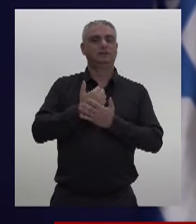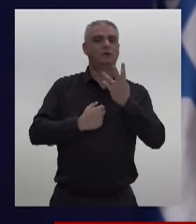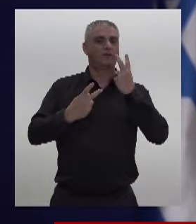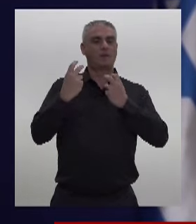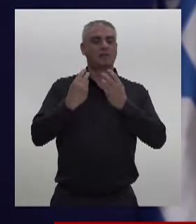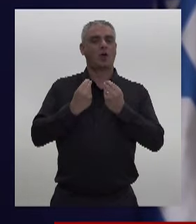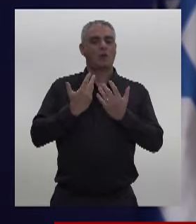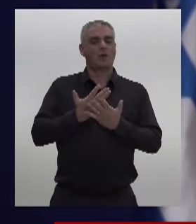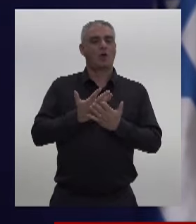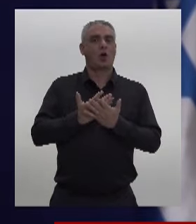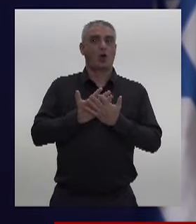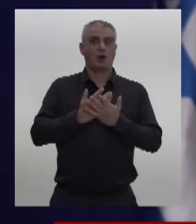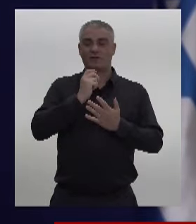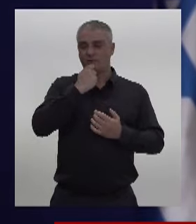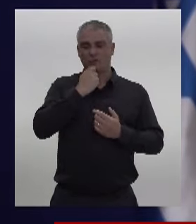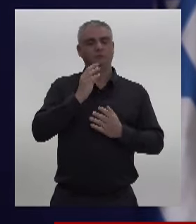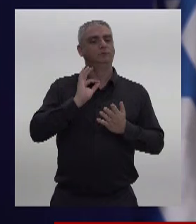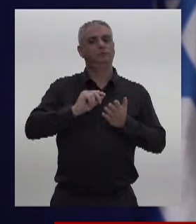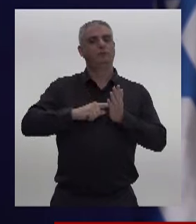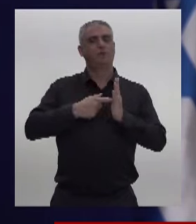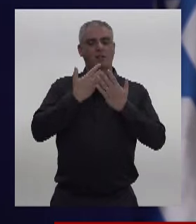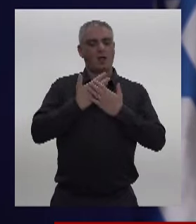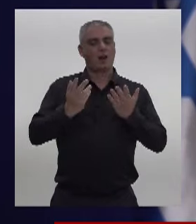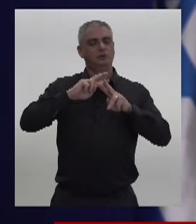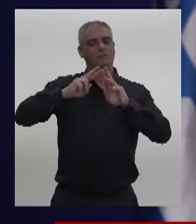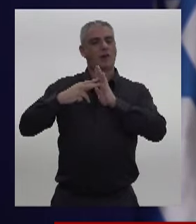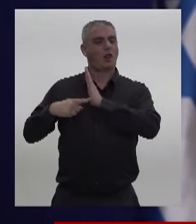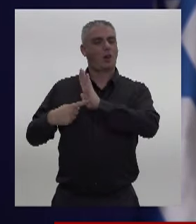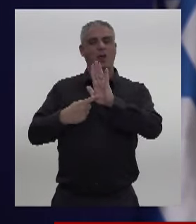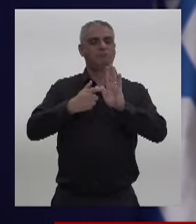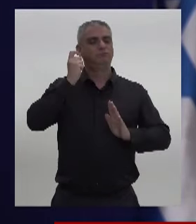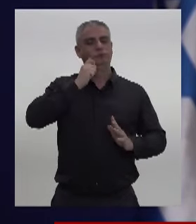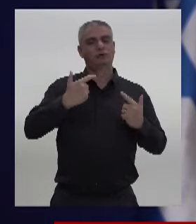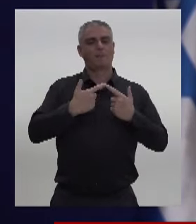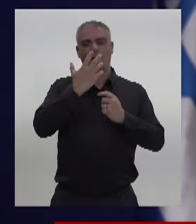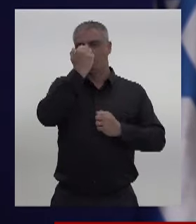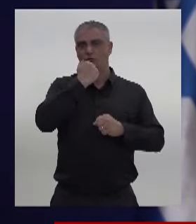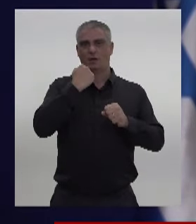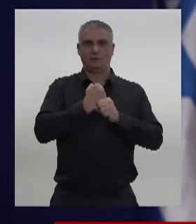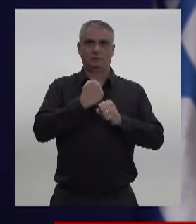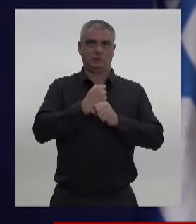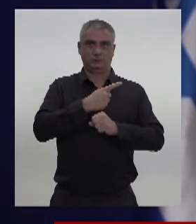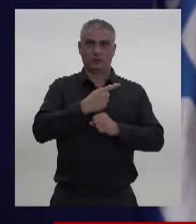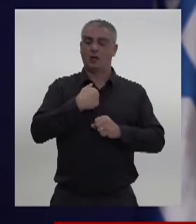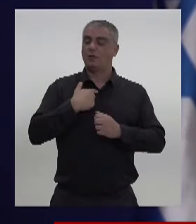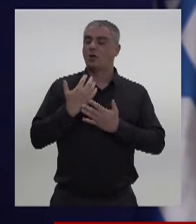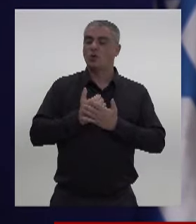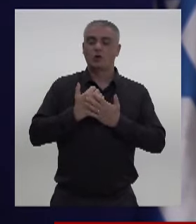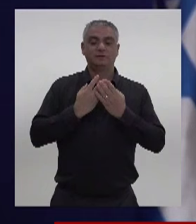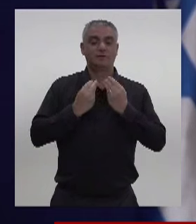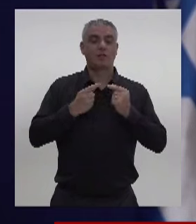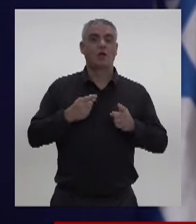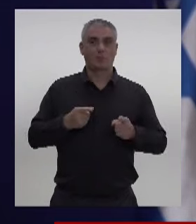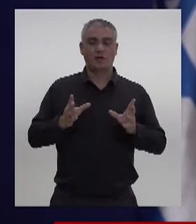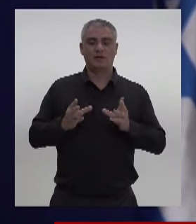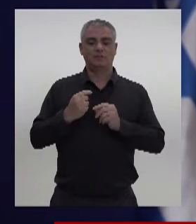פורנזיים ומודים אשר נועדו לחסוף לעולם את גודל פישי המלחמה שחמאס ביצע אנחנו וספים את החומרים האלה